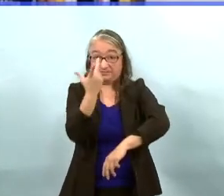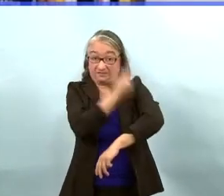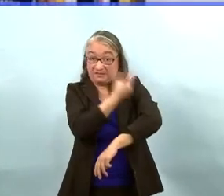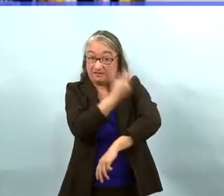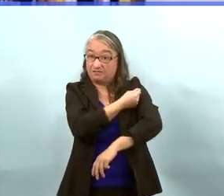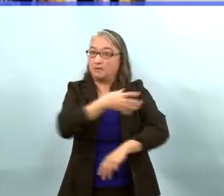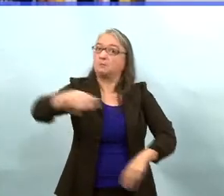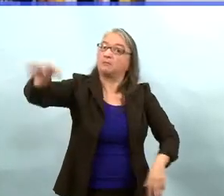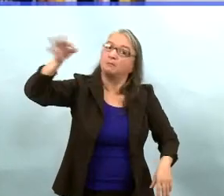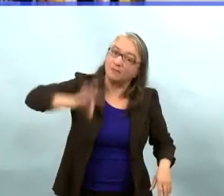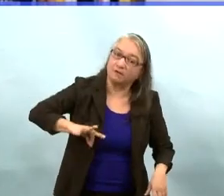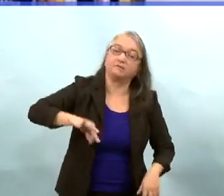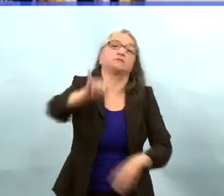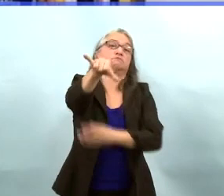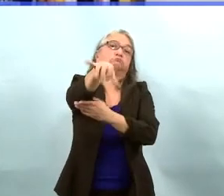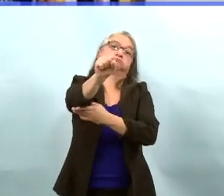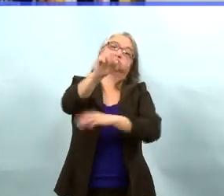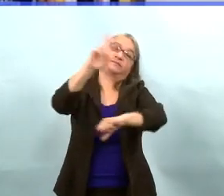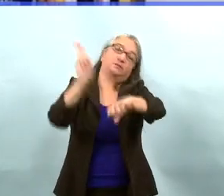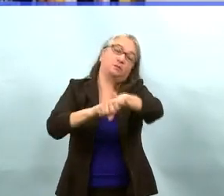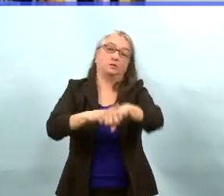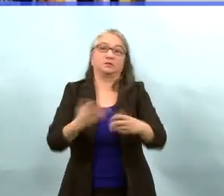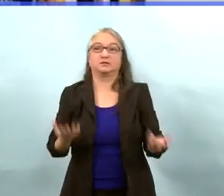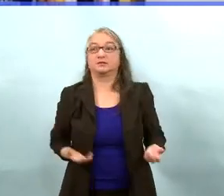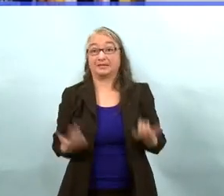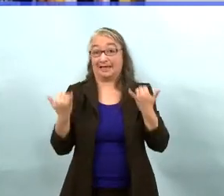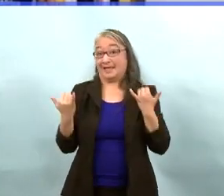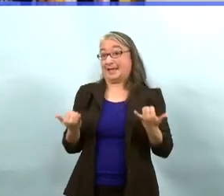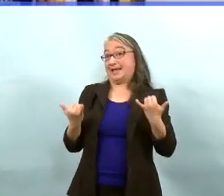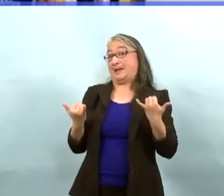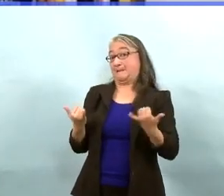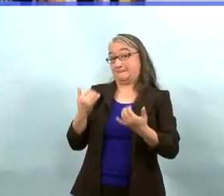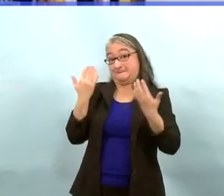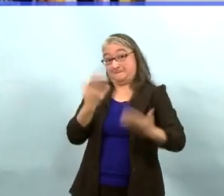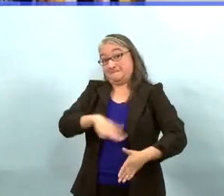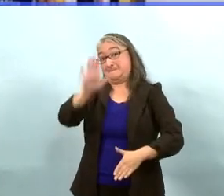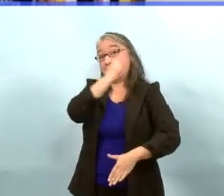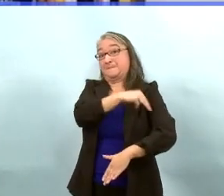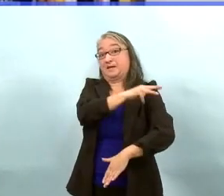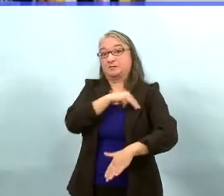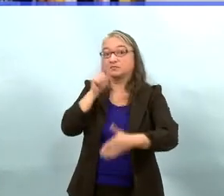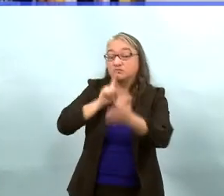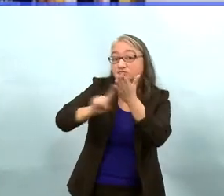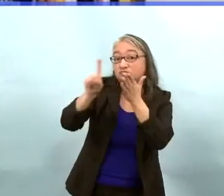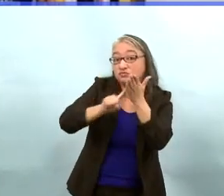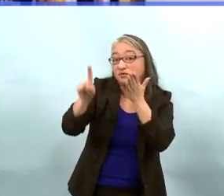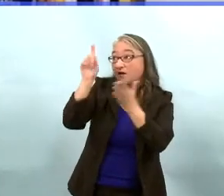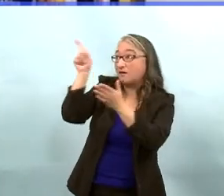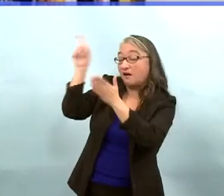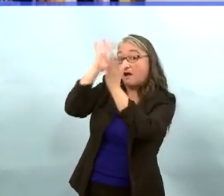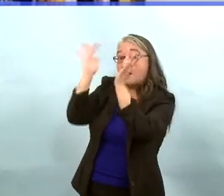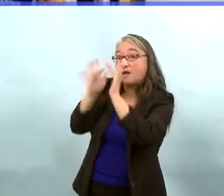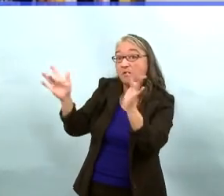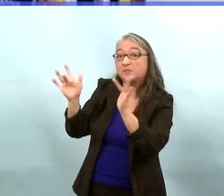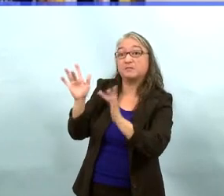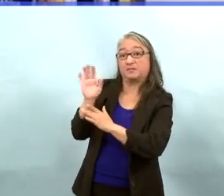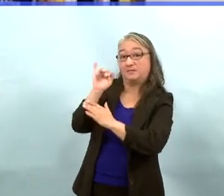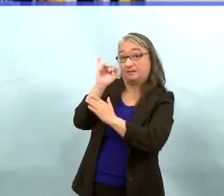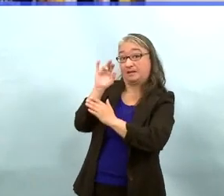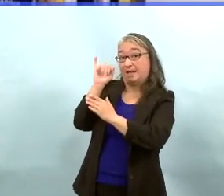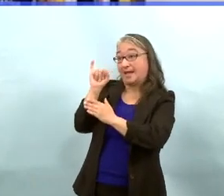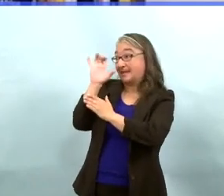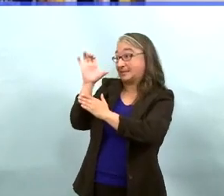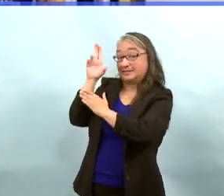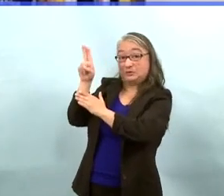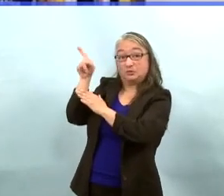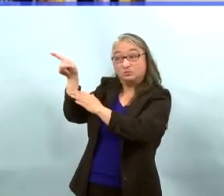énormes. Lorsqu'on voit ce qui se passe dans les hôpitaux, dans les soins intensifs, dans les communautés, c'est tellement remarquable d'avoir cet outil